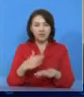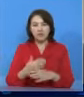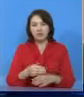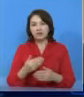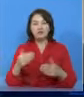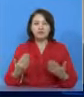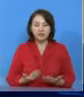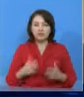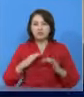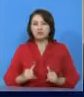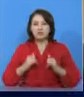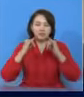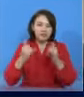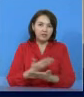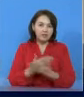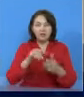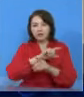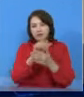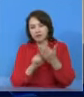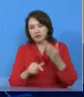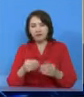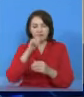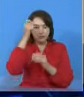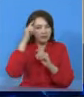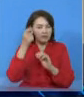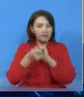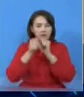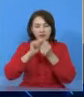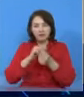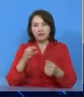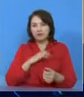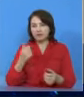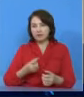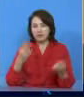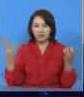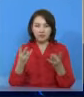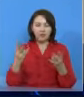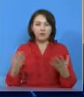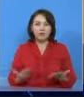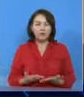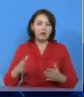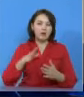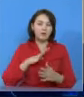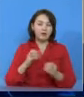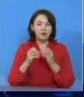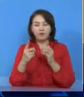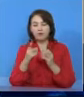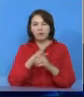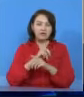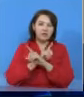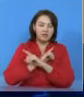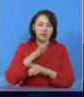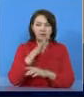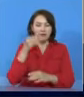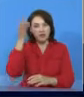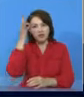кезінде сыйлап, қадірлеп өлеңдерін жатқа білуге тырысайық. Енді бүгін Табылды Досымовтың өмірден өткеніне 11 жыл болып жатыр. Соны еске